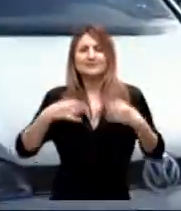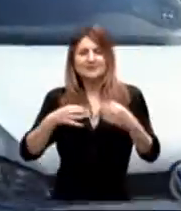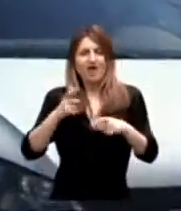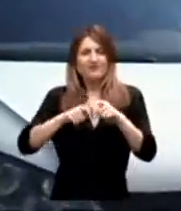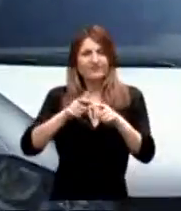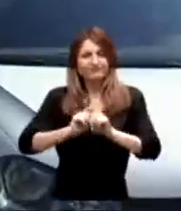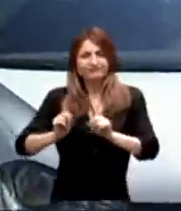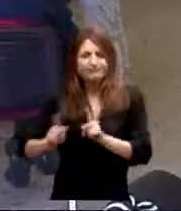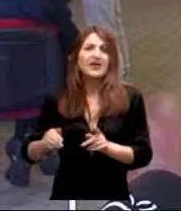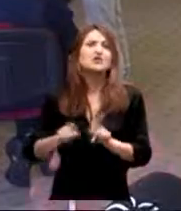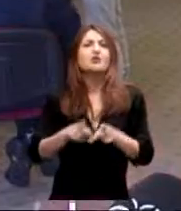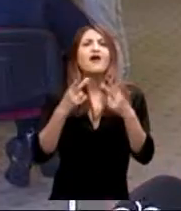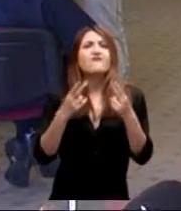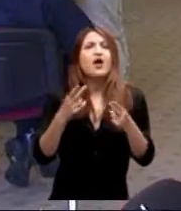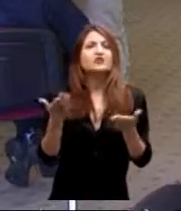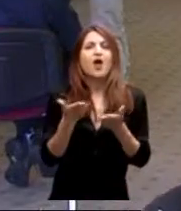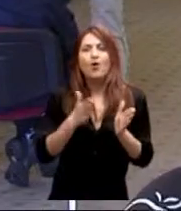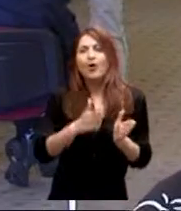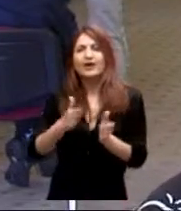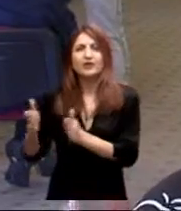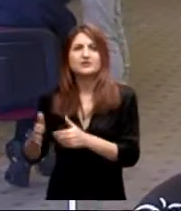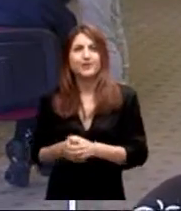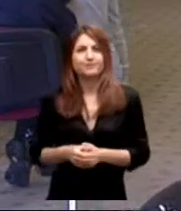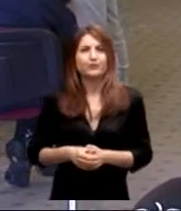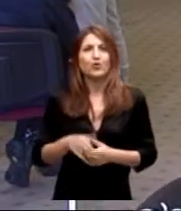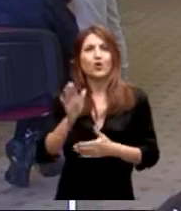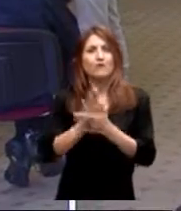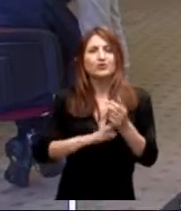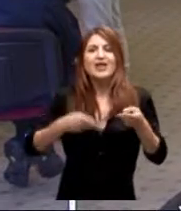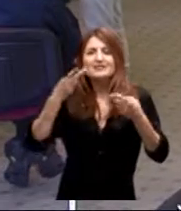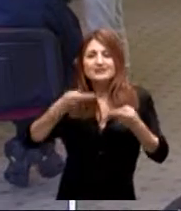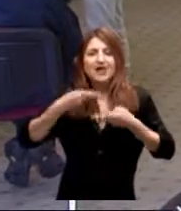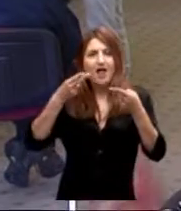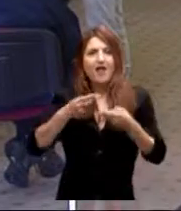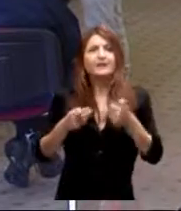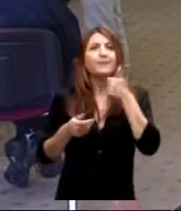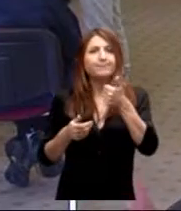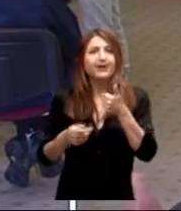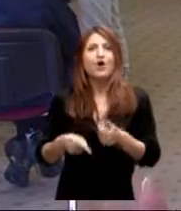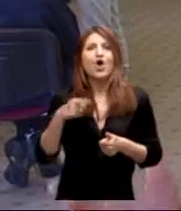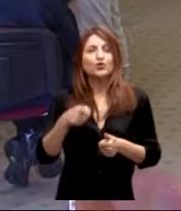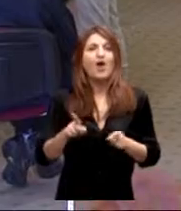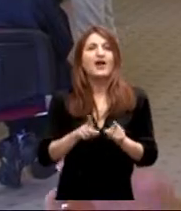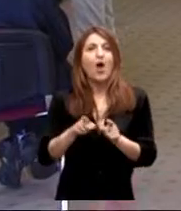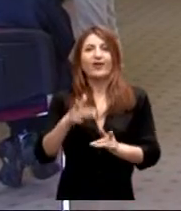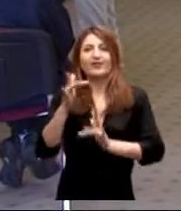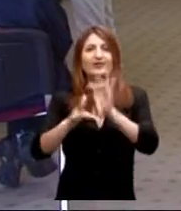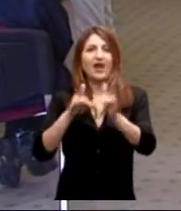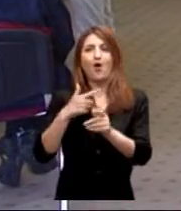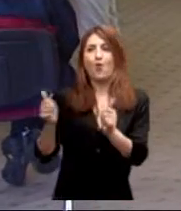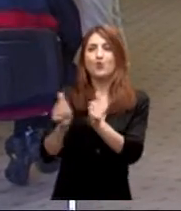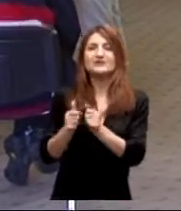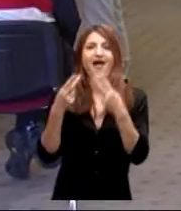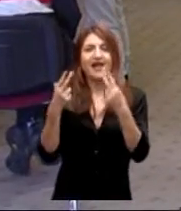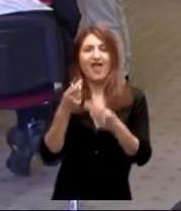namirnica, izrazito je bitan i redoslijed prehrane. Započinjemo salatom koja se tradicionalno jede uz glavno